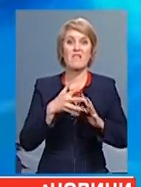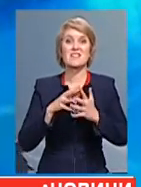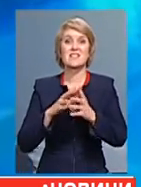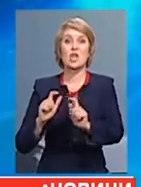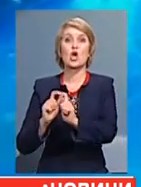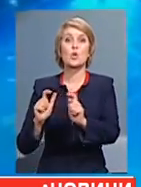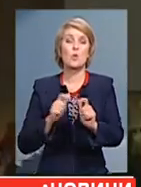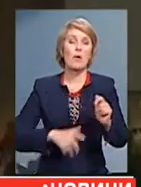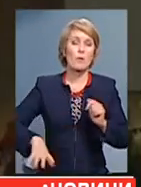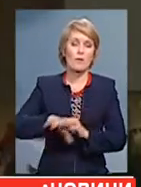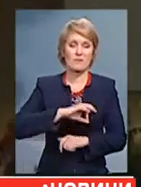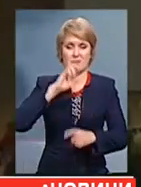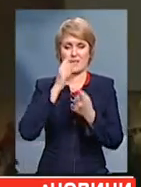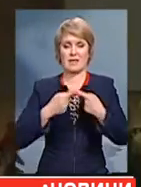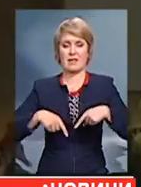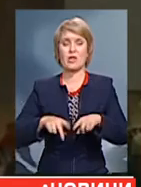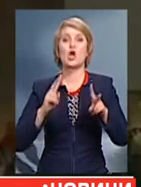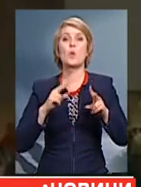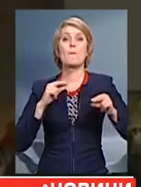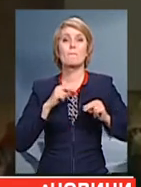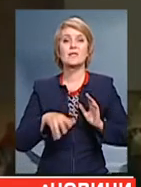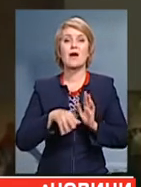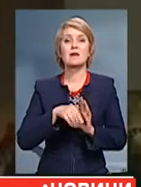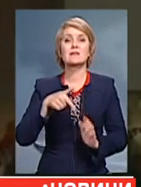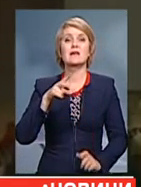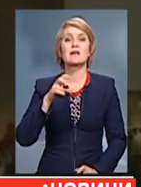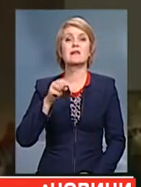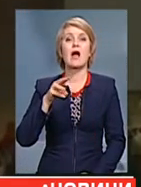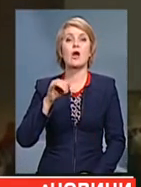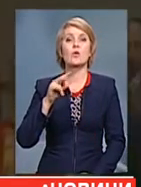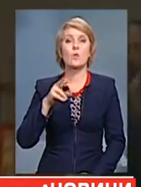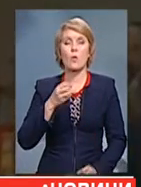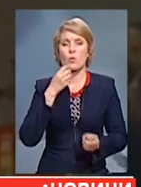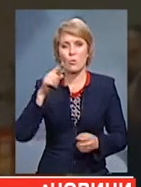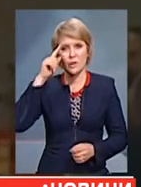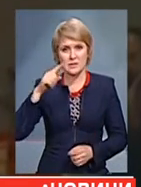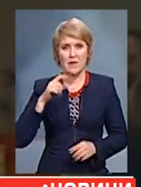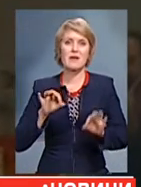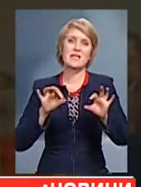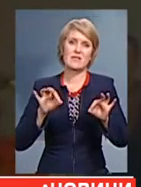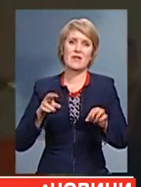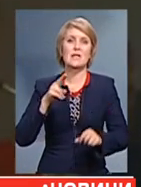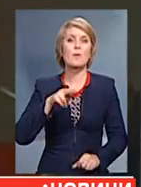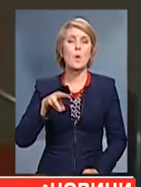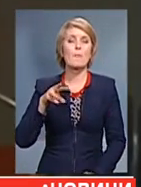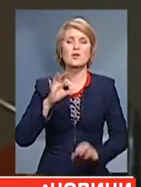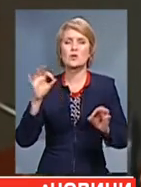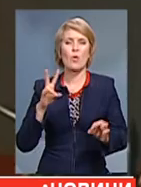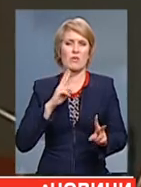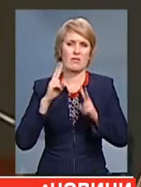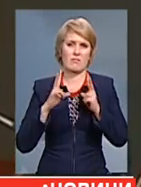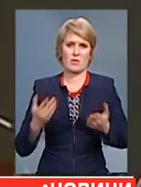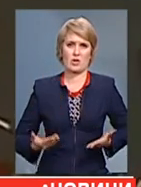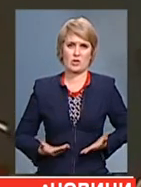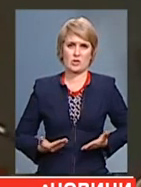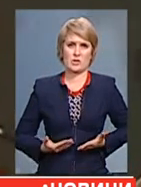всій країні. Ті, хто працював із Гнатюком, добре його знав, діляться. Дмитро Михайлович ніколи не нарікав на життя,